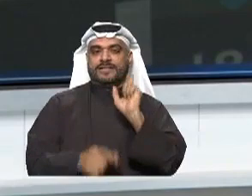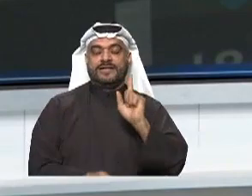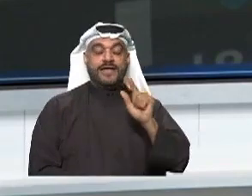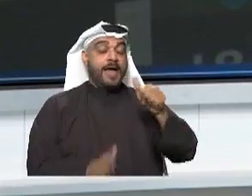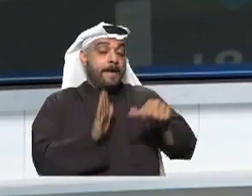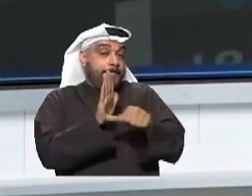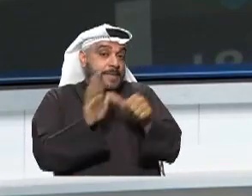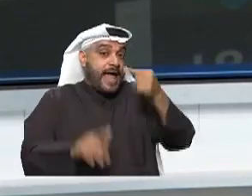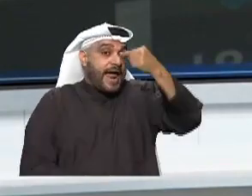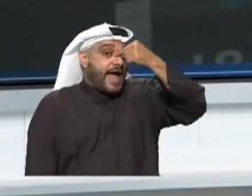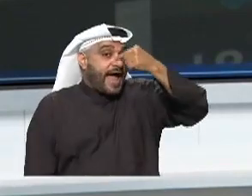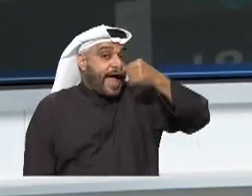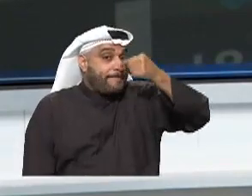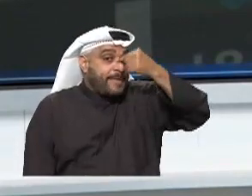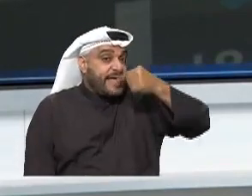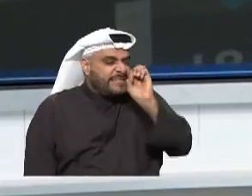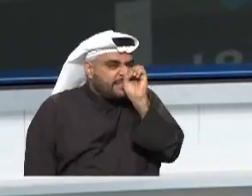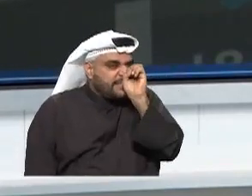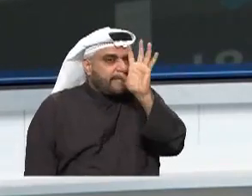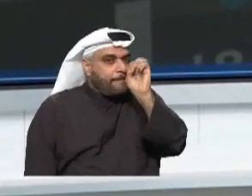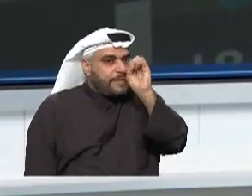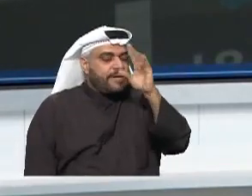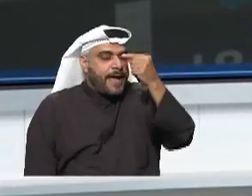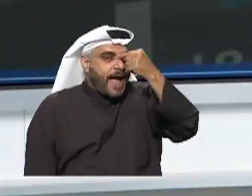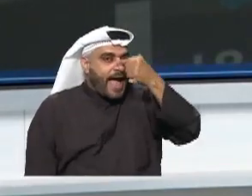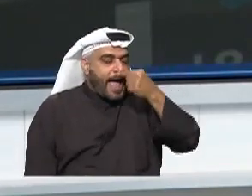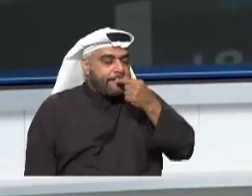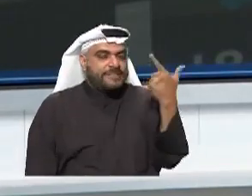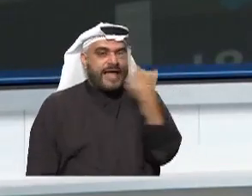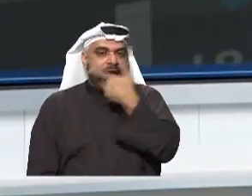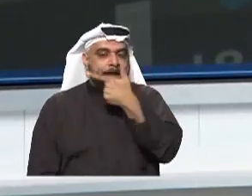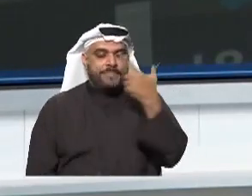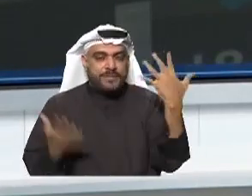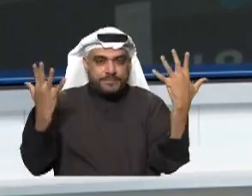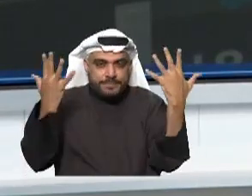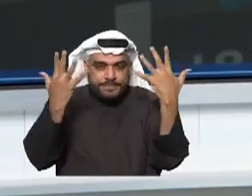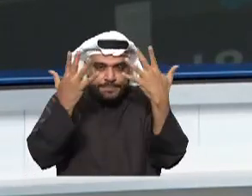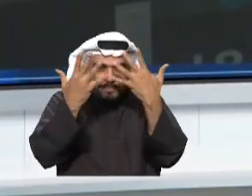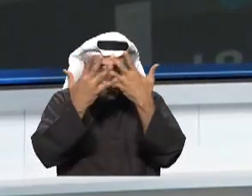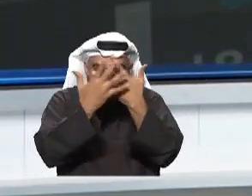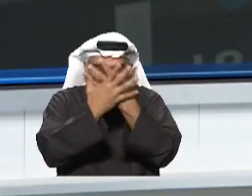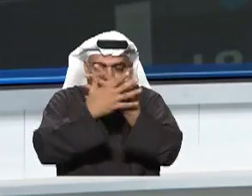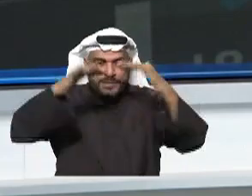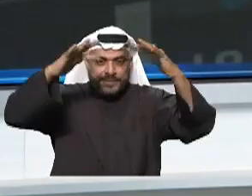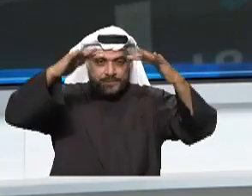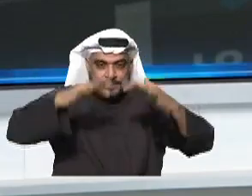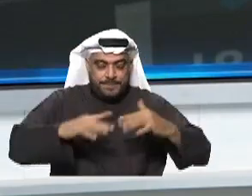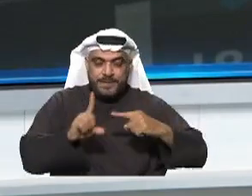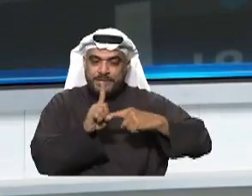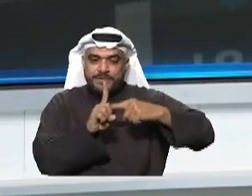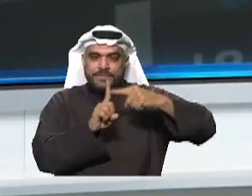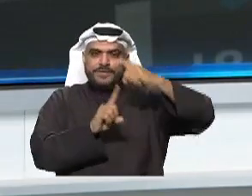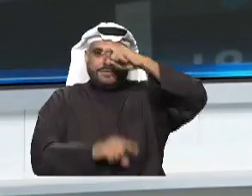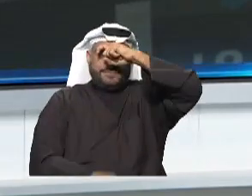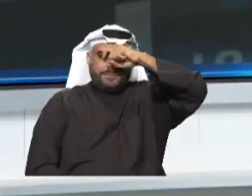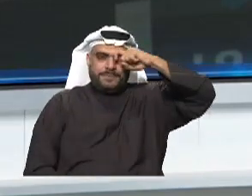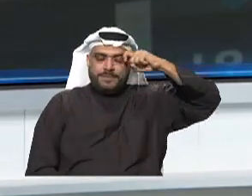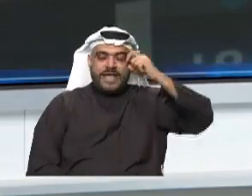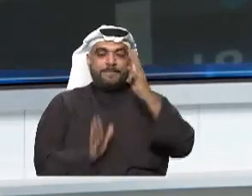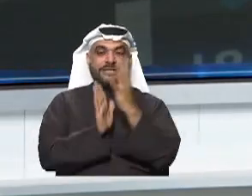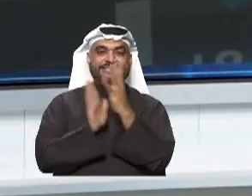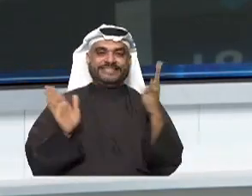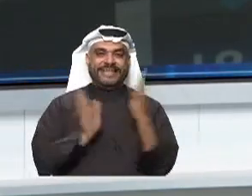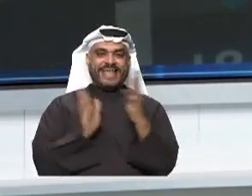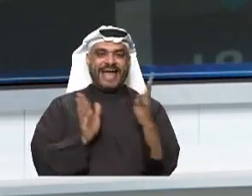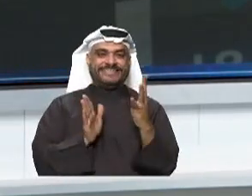فرص ضباب في الصباح الباكر ليوم الأربعاء، مع درجة الحرارة متوقع أنها تكون 19 درجة مئوية لأعلى حرارة، 12